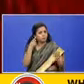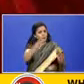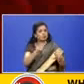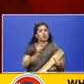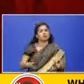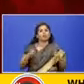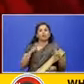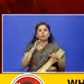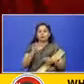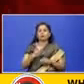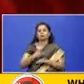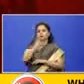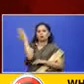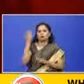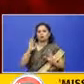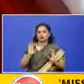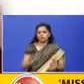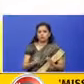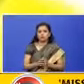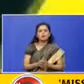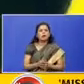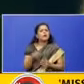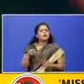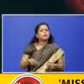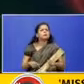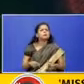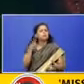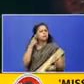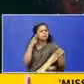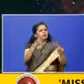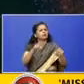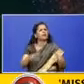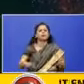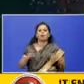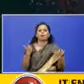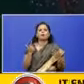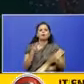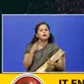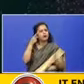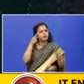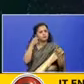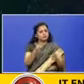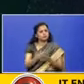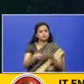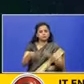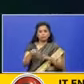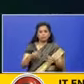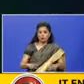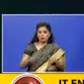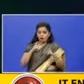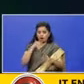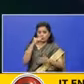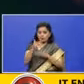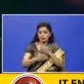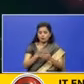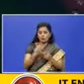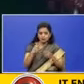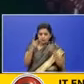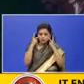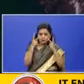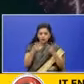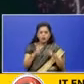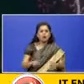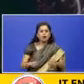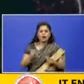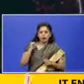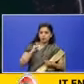को भी लॉन्च किया गया है। मिशन लाइफ का सीधा सिद्धांत है, ऐसी जीवन शैली, ऐसी